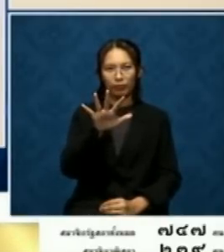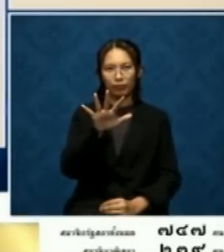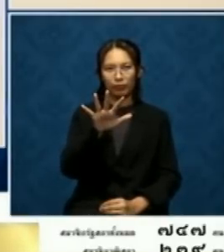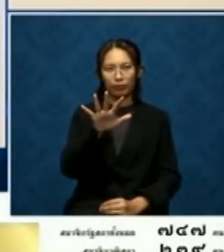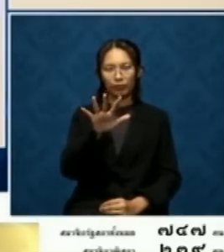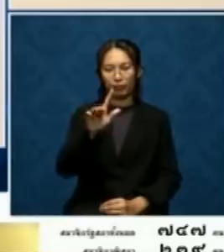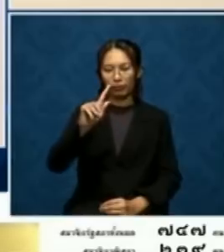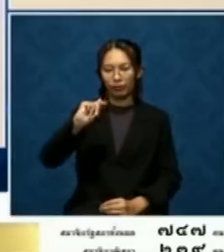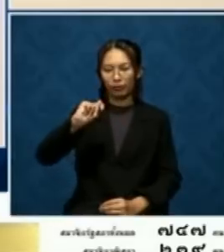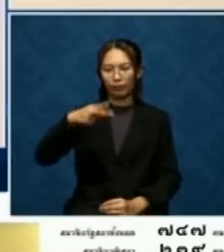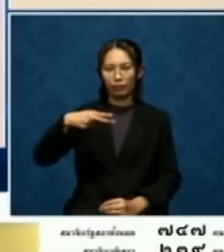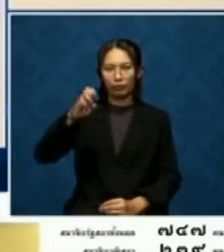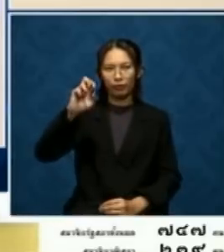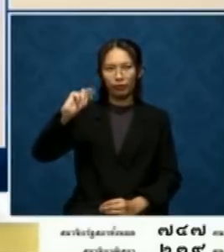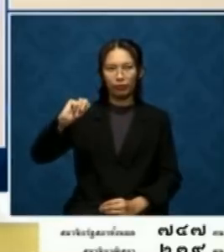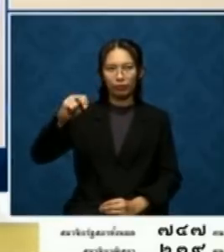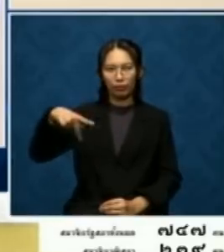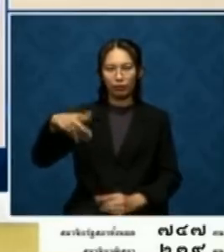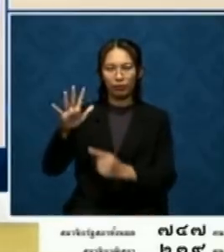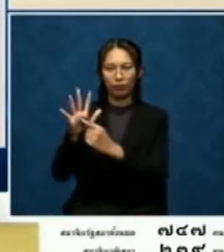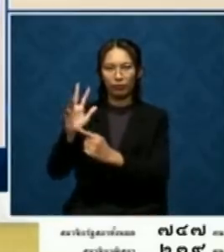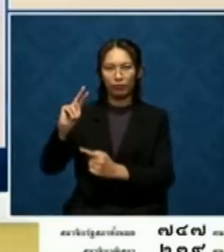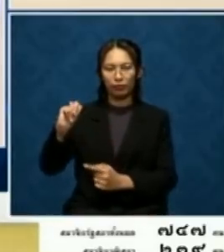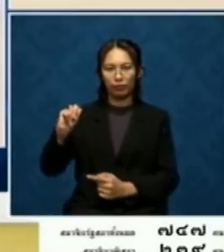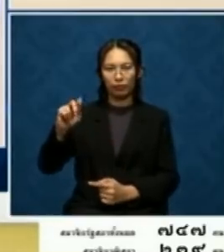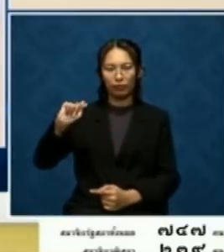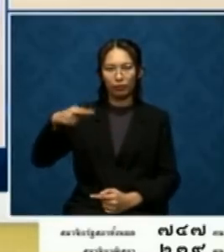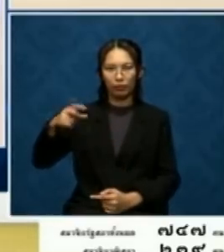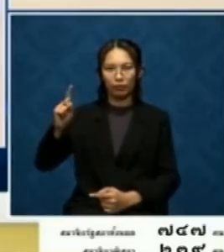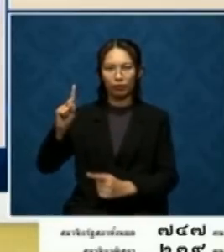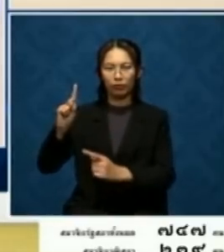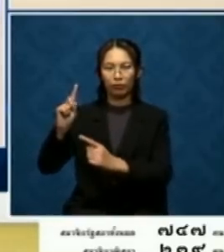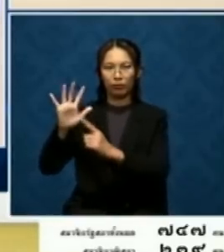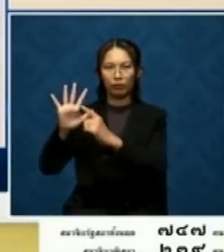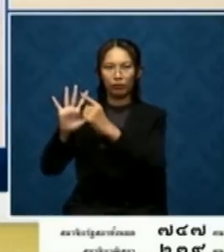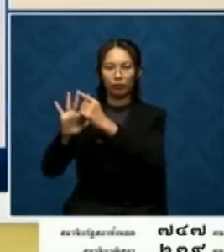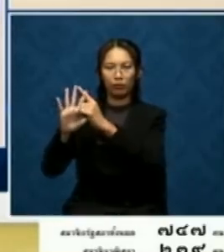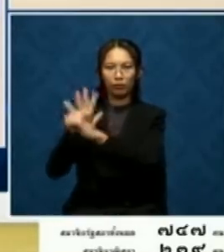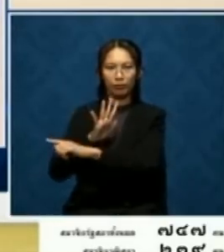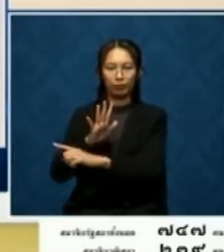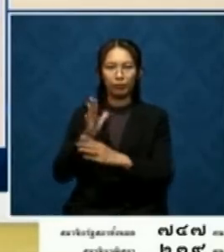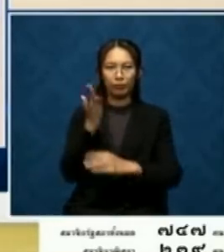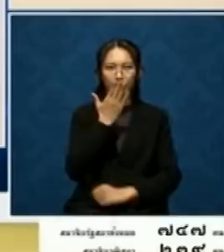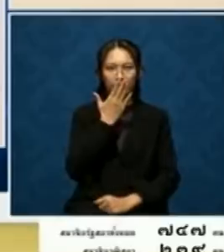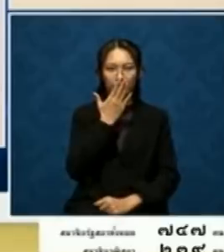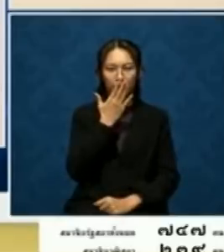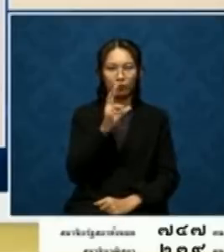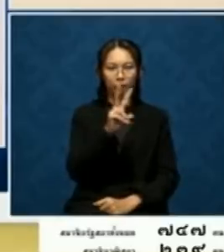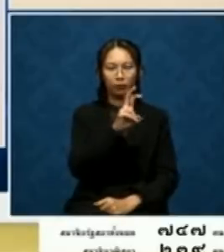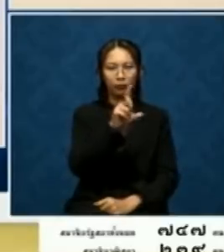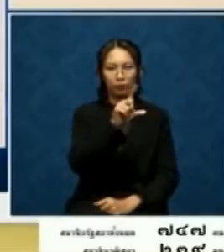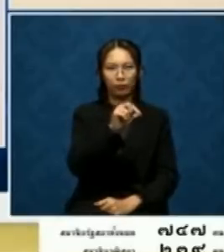ริ่มแก้ เสร็จเสร็จ ครับอันนี้ก็คือขั้นของอายุรัฐบาลนะ ใช่ขึ้นของสภาชุดนี้แล้วถ้ามันไม่ราบรื่นล่ ะ อันนี้คือแบบ